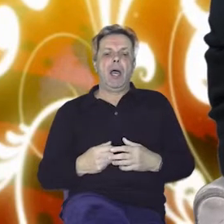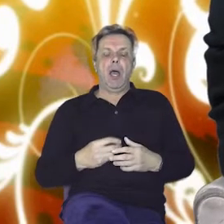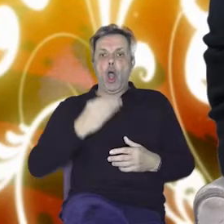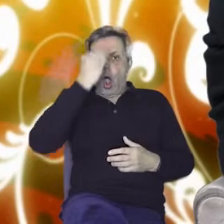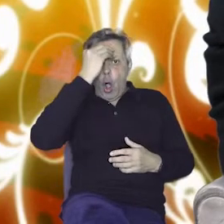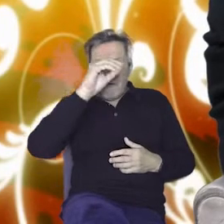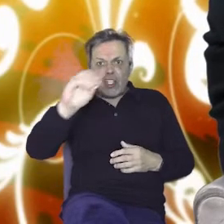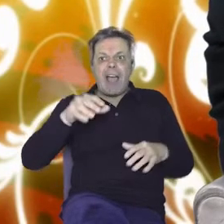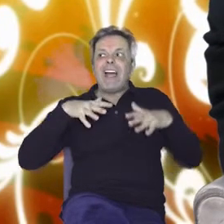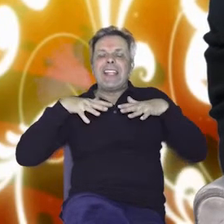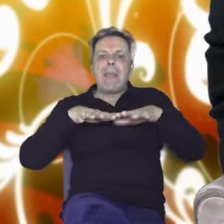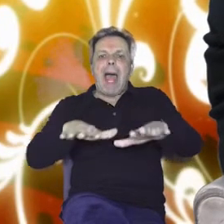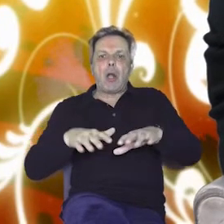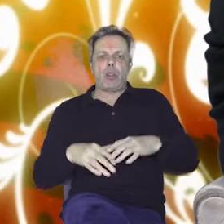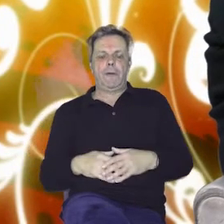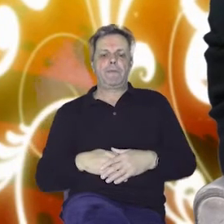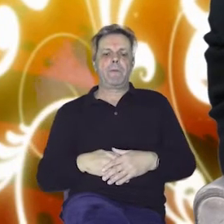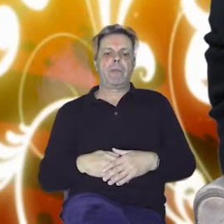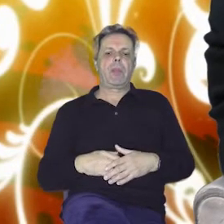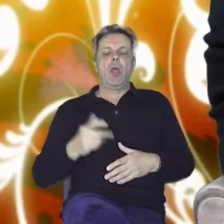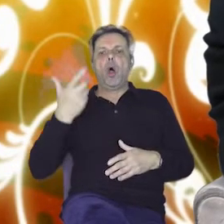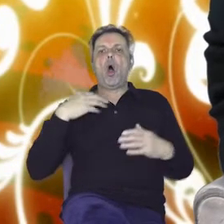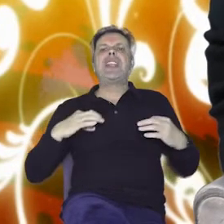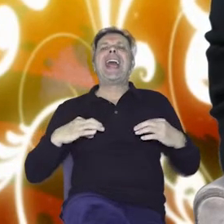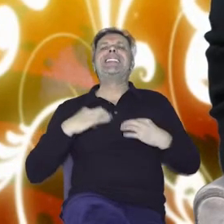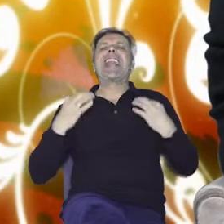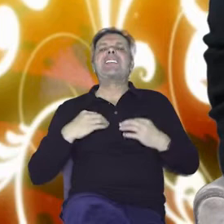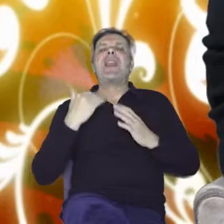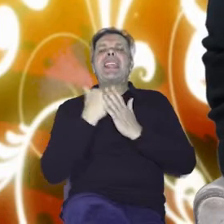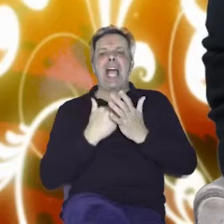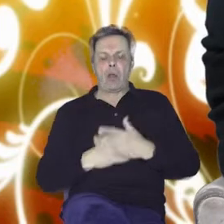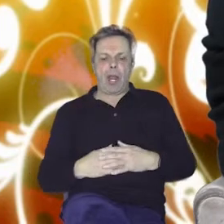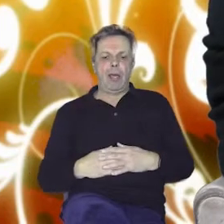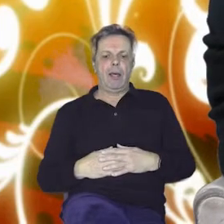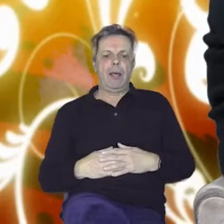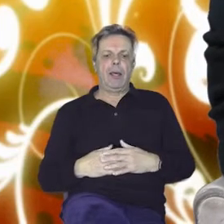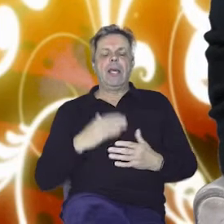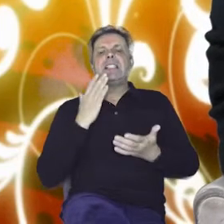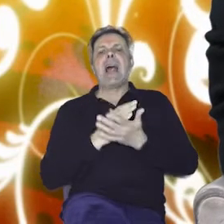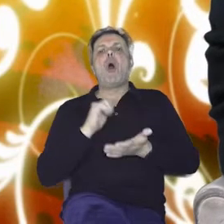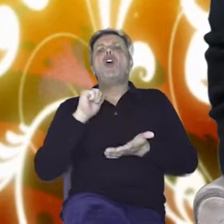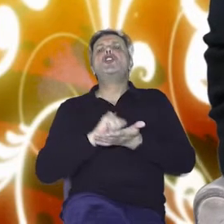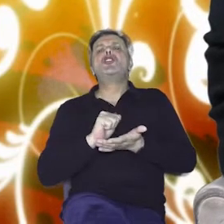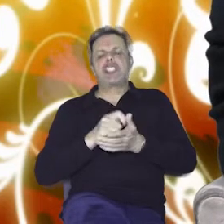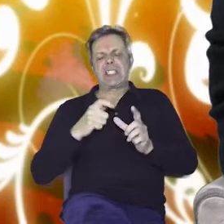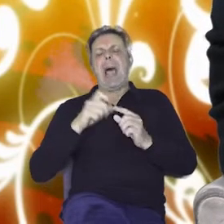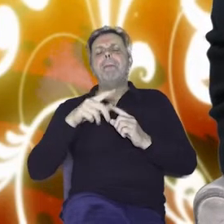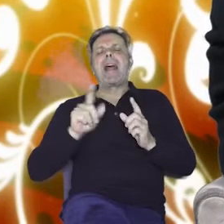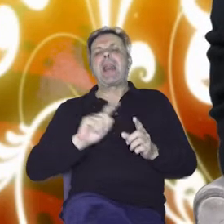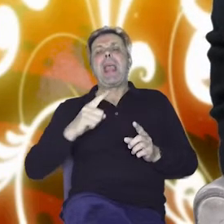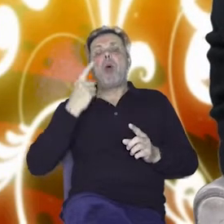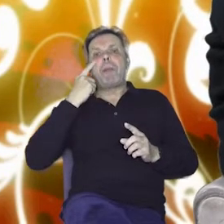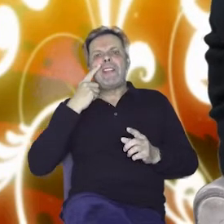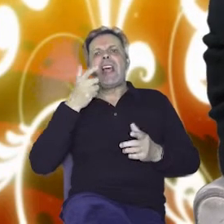obavješćivanje naroda. Točno. Od zdravstvenih zakona. Da. E samo Štampar to nije mogao predvidjeti da će biti